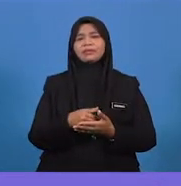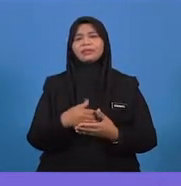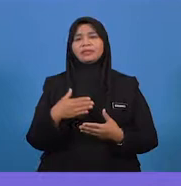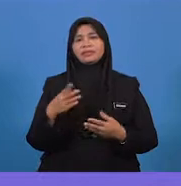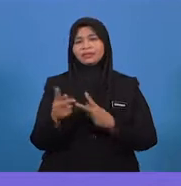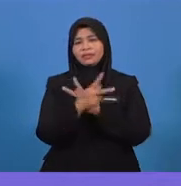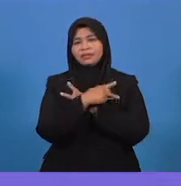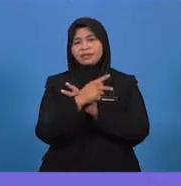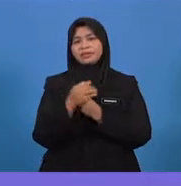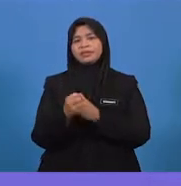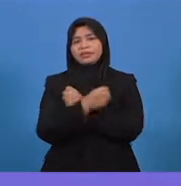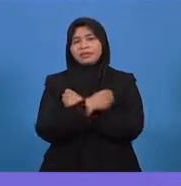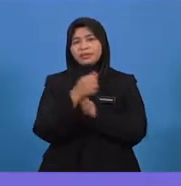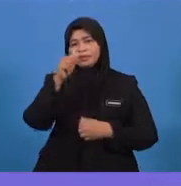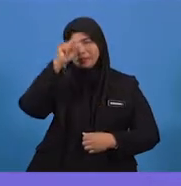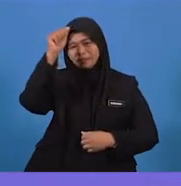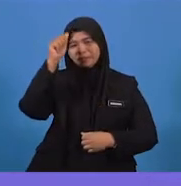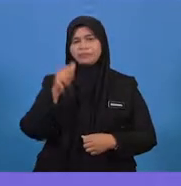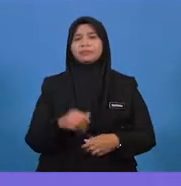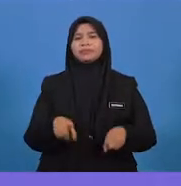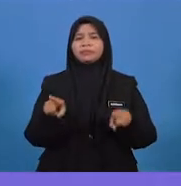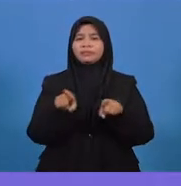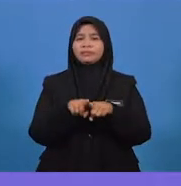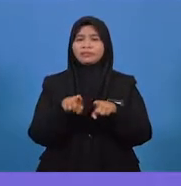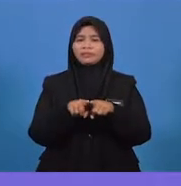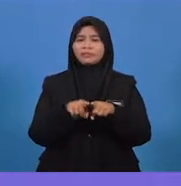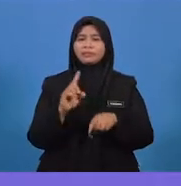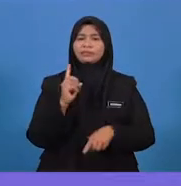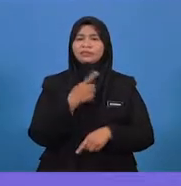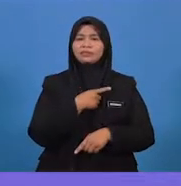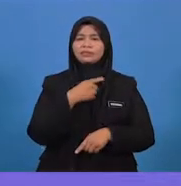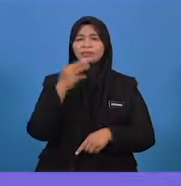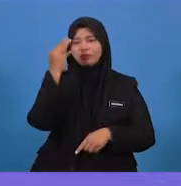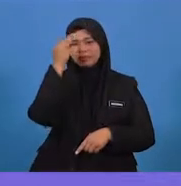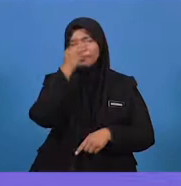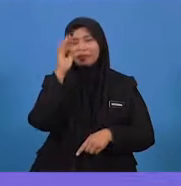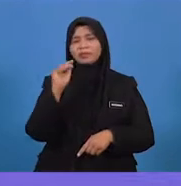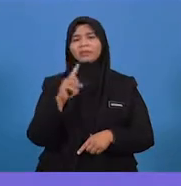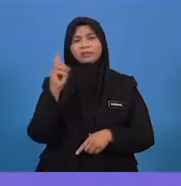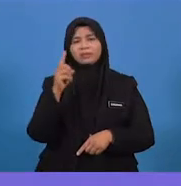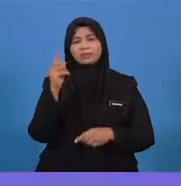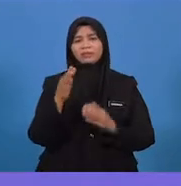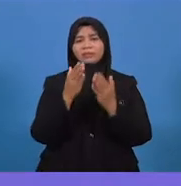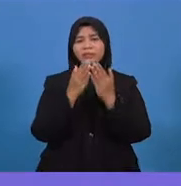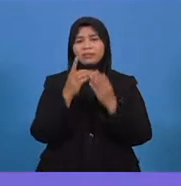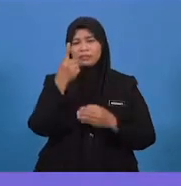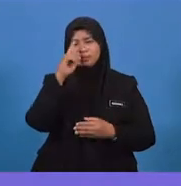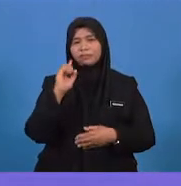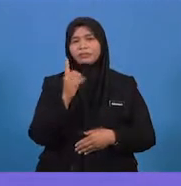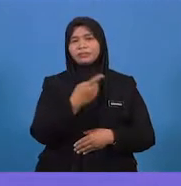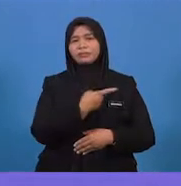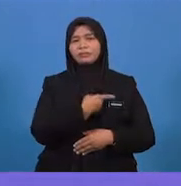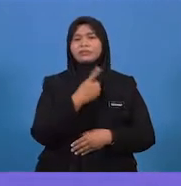naungan kasih sayang Allah dan bersama-sama kita para malaikat yang sentiasa mendoakan kita. Pada hari